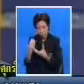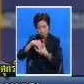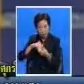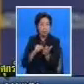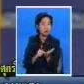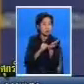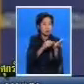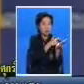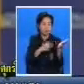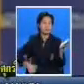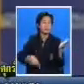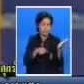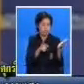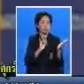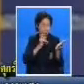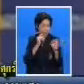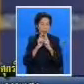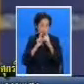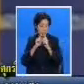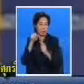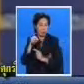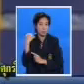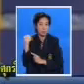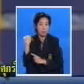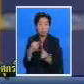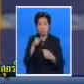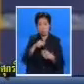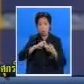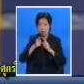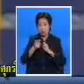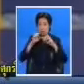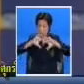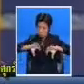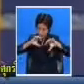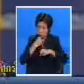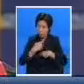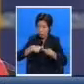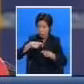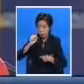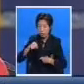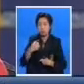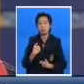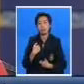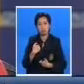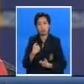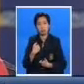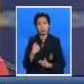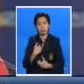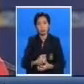เป็นอย่างนี้แล้วมันเป็นมันทำให้รัฐบาลทำงานยากแค่ไหนผมก็ต้องบอกนะครับว่าเอ่อ